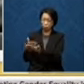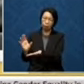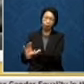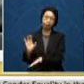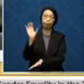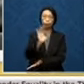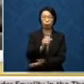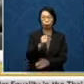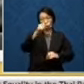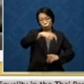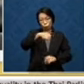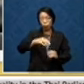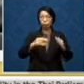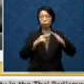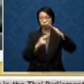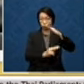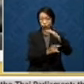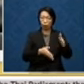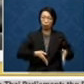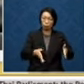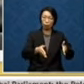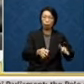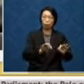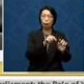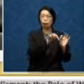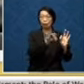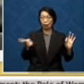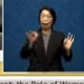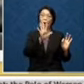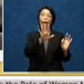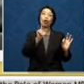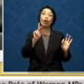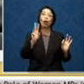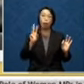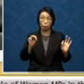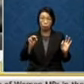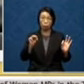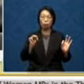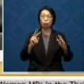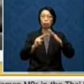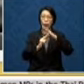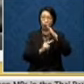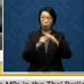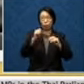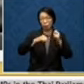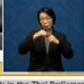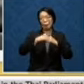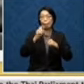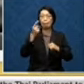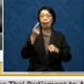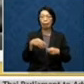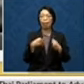ณเพื่อปรับปรุงซ่อมแซมถนนและสะพานเป็นระยะทาง5กิโลเมตรและซ่อมแซมสะพานทดแทนสะพานเก่า